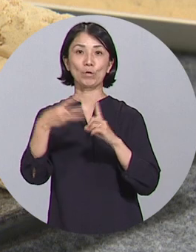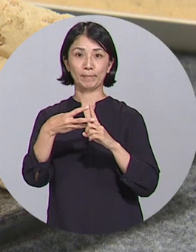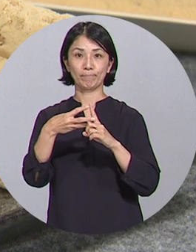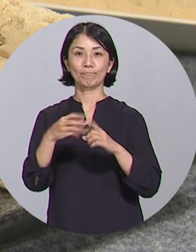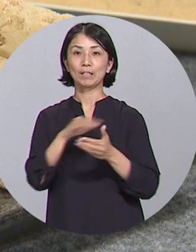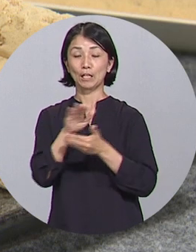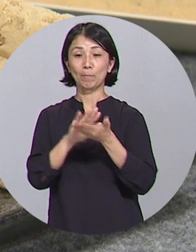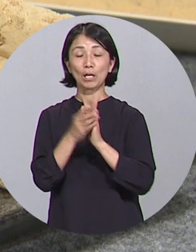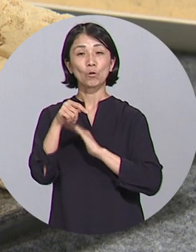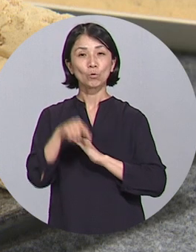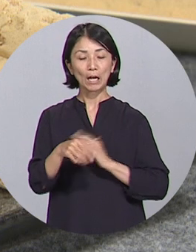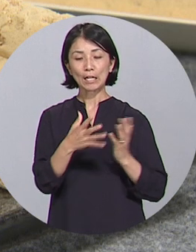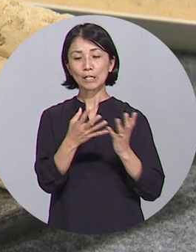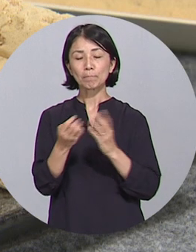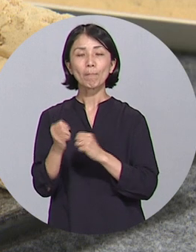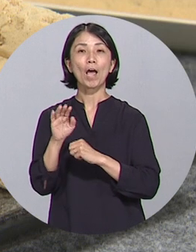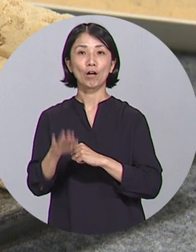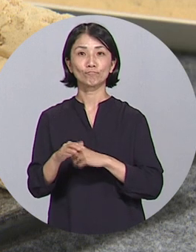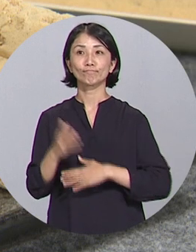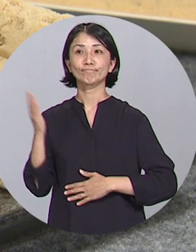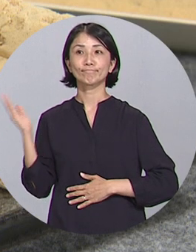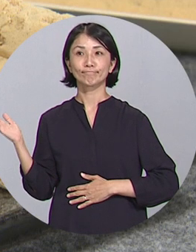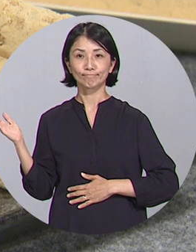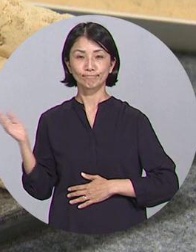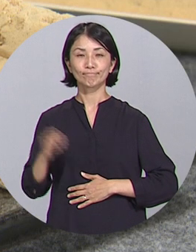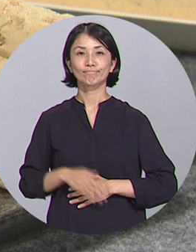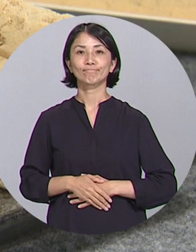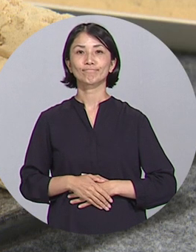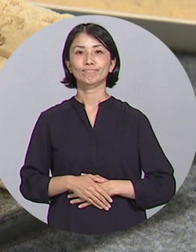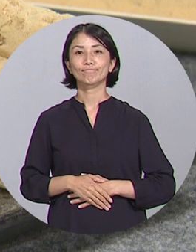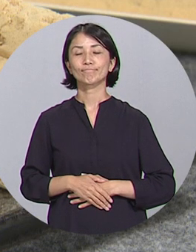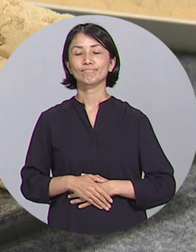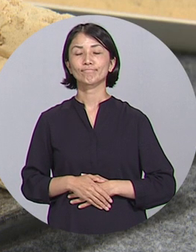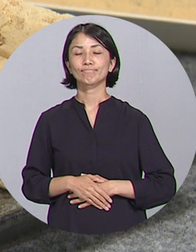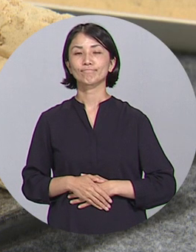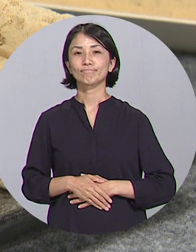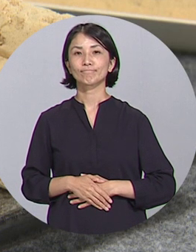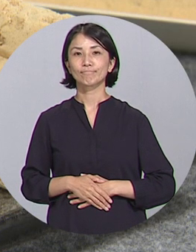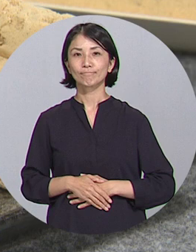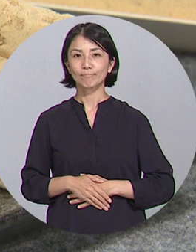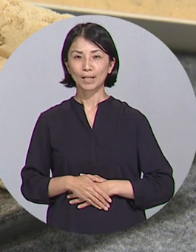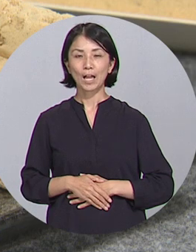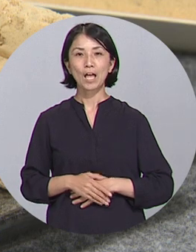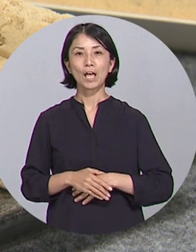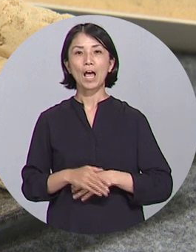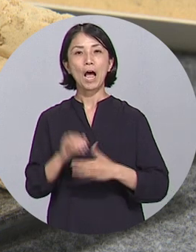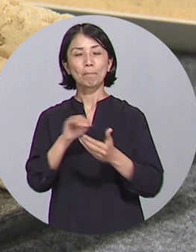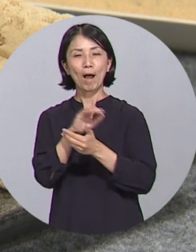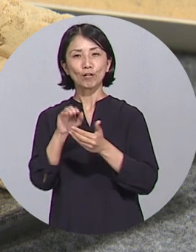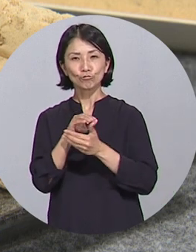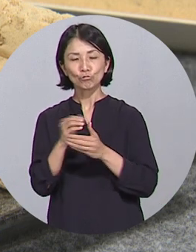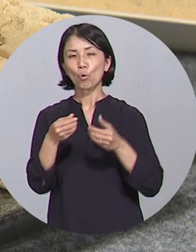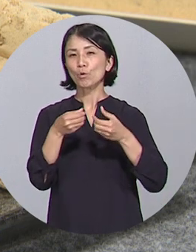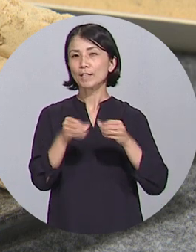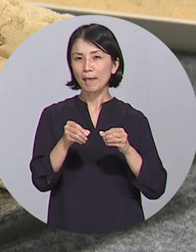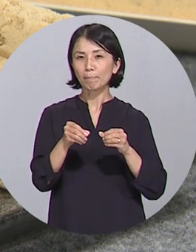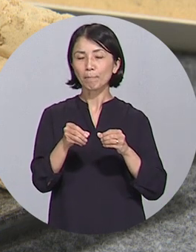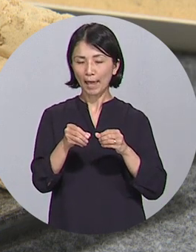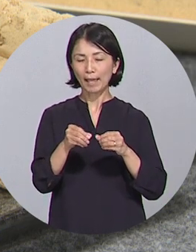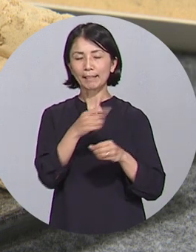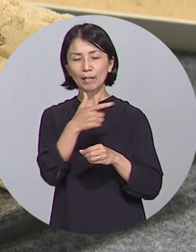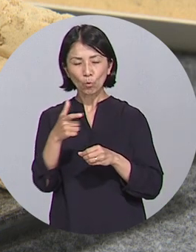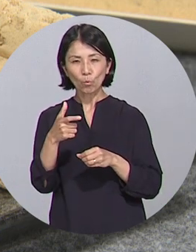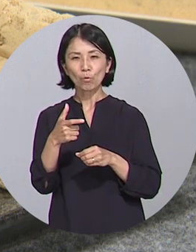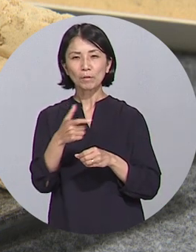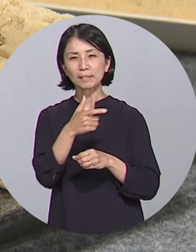玉県内にもいろいろありますよね。十万石まんじゅうや草加せんべい、それから川越の芋菓子など皆さんよくご存知の